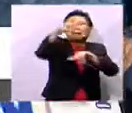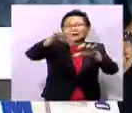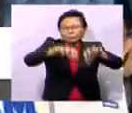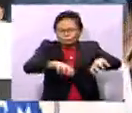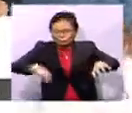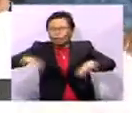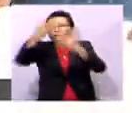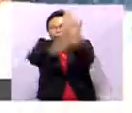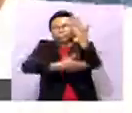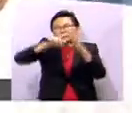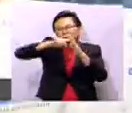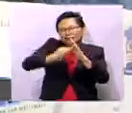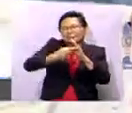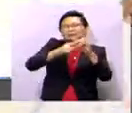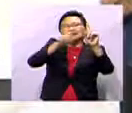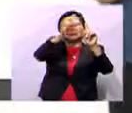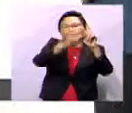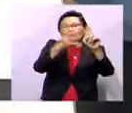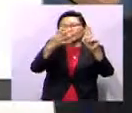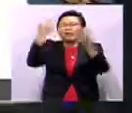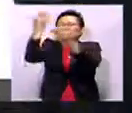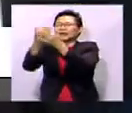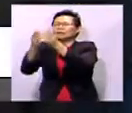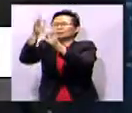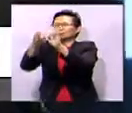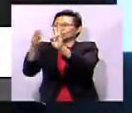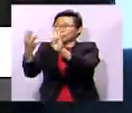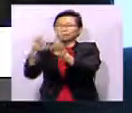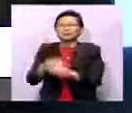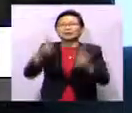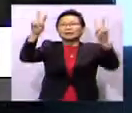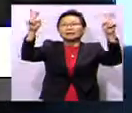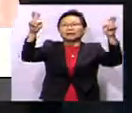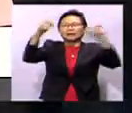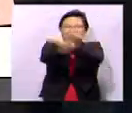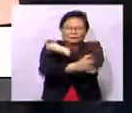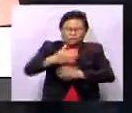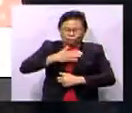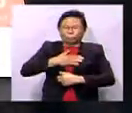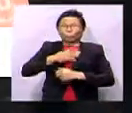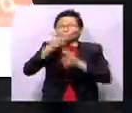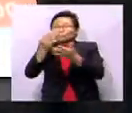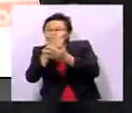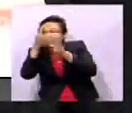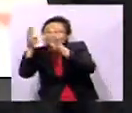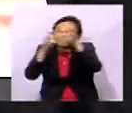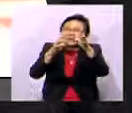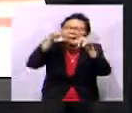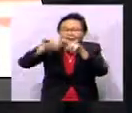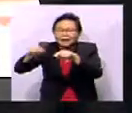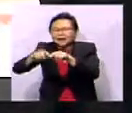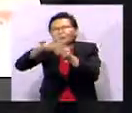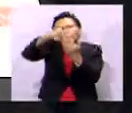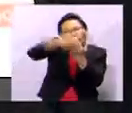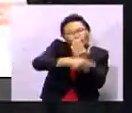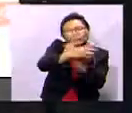seluruh negara bermula 1 April hingga 7 April ini. Bertemakan Negaraku Berinovasi, pelbagai pengisian